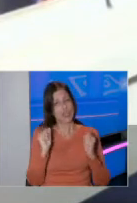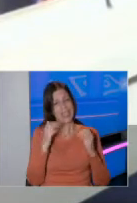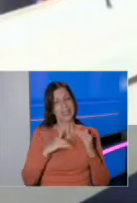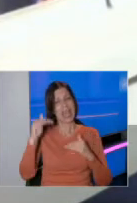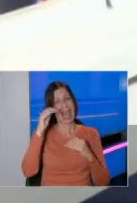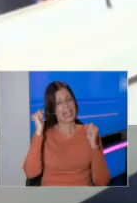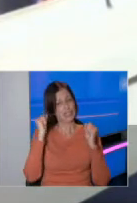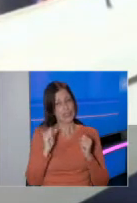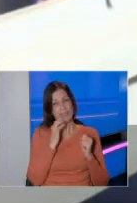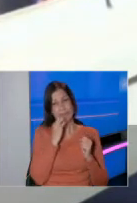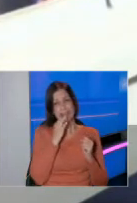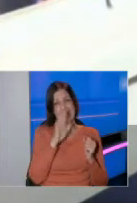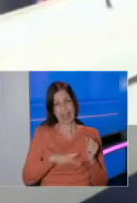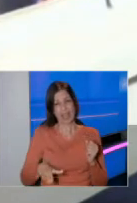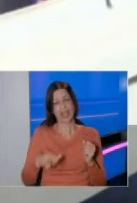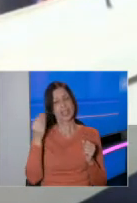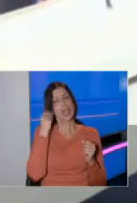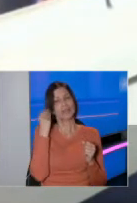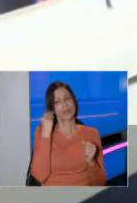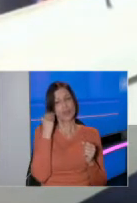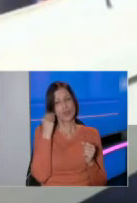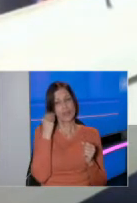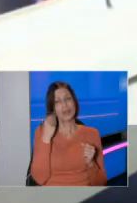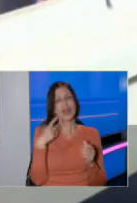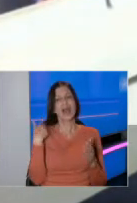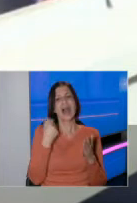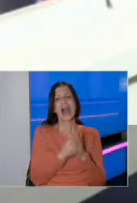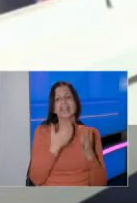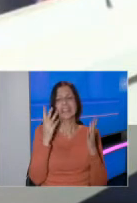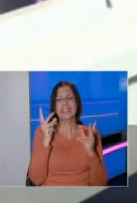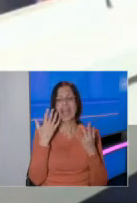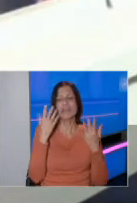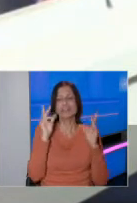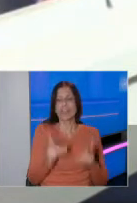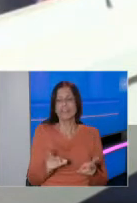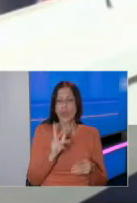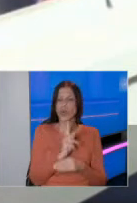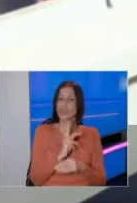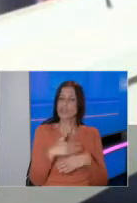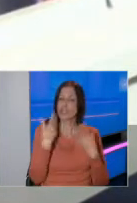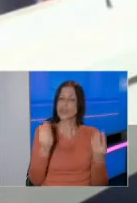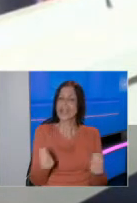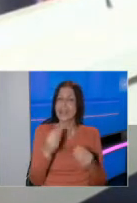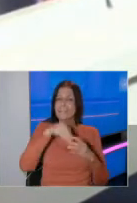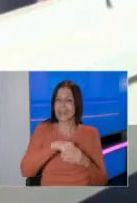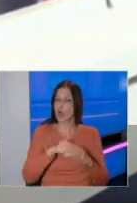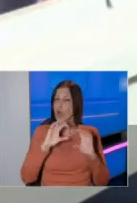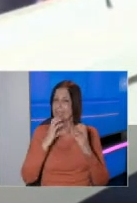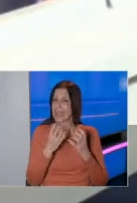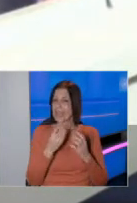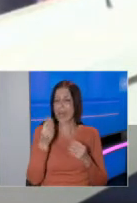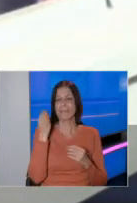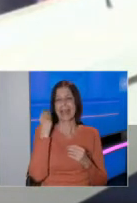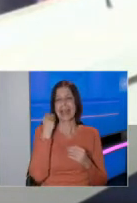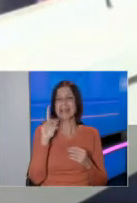יסודי ובגיל הרך, ילמדו עד כמה שאפשר קורסים שיתנו להם כלים בתוך הכיתה. במכללת